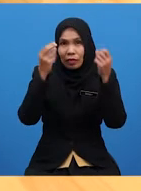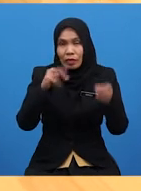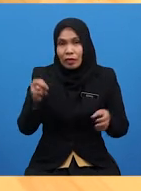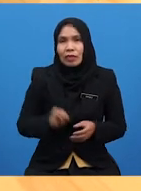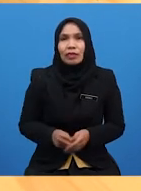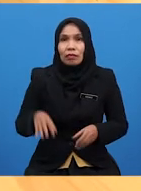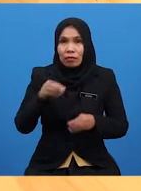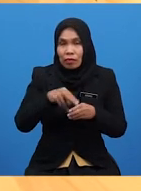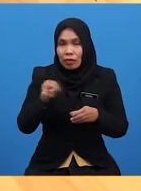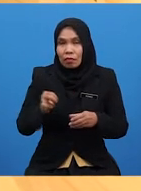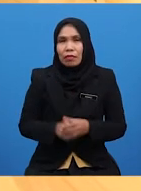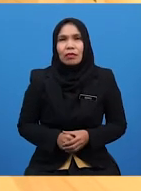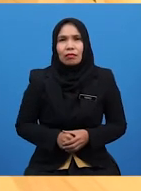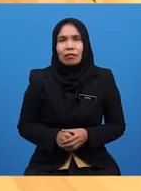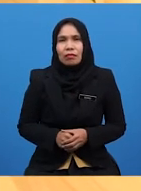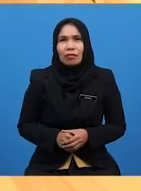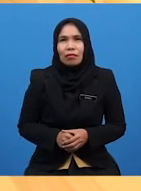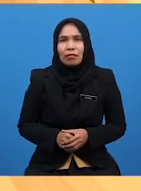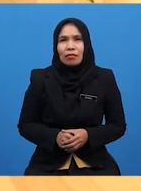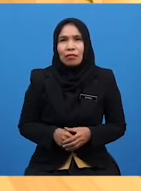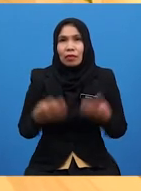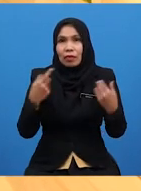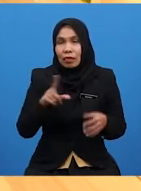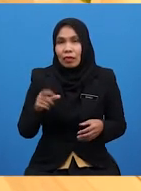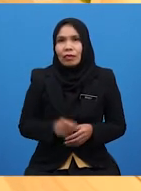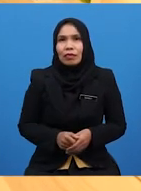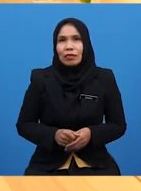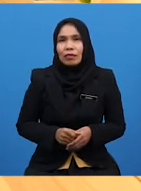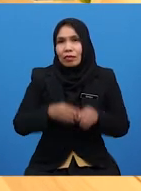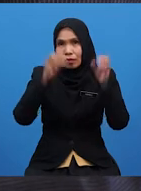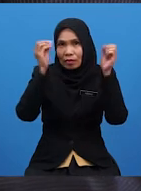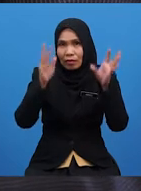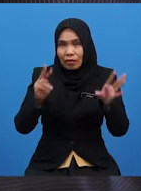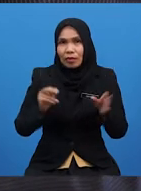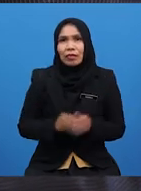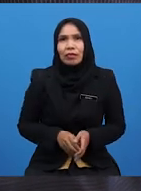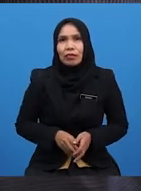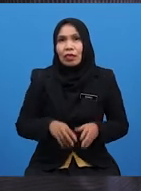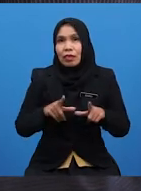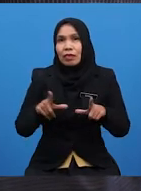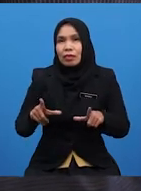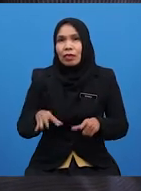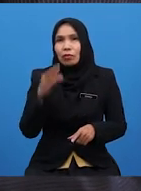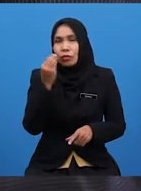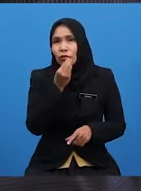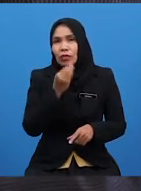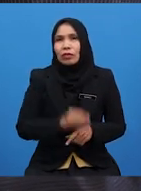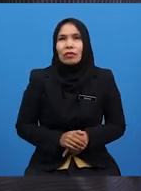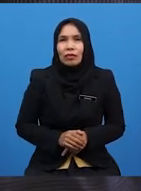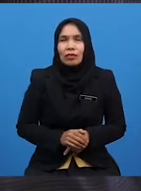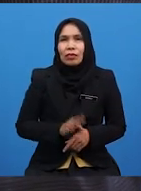menghias ruang bunga pilih